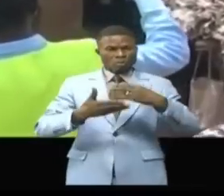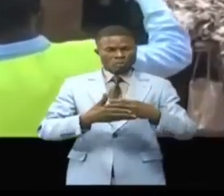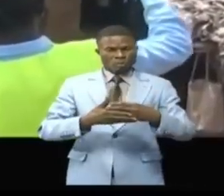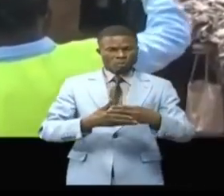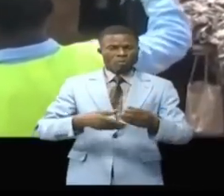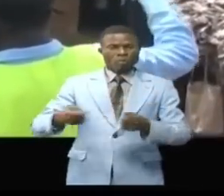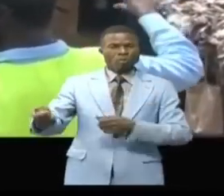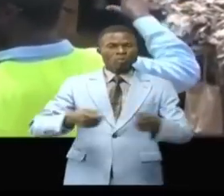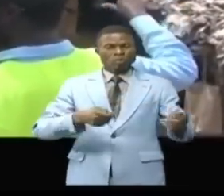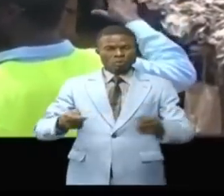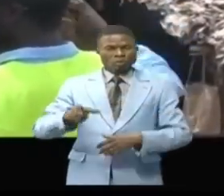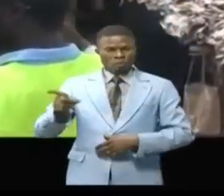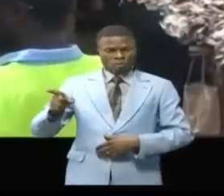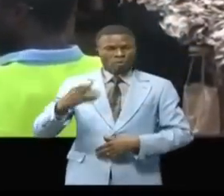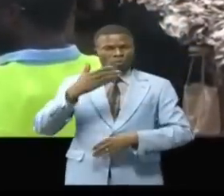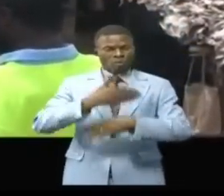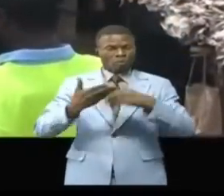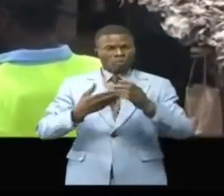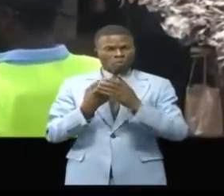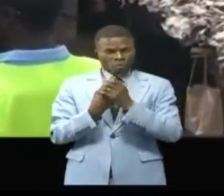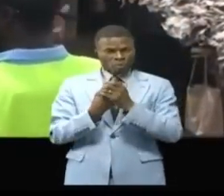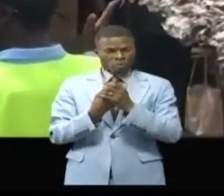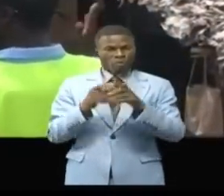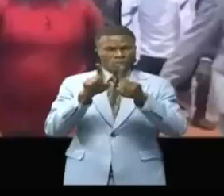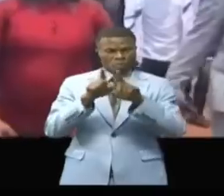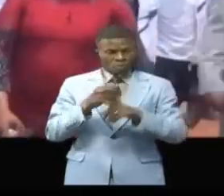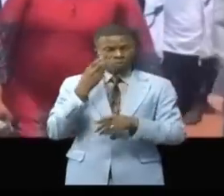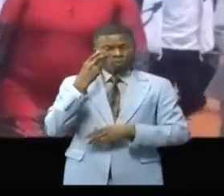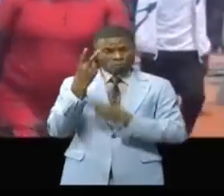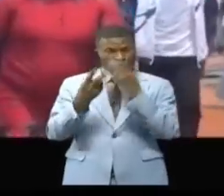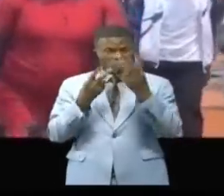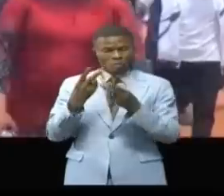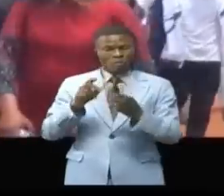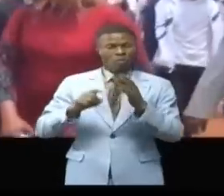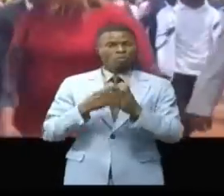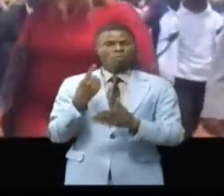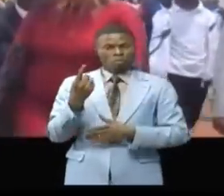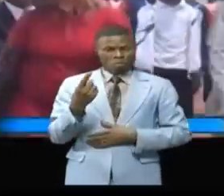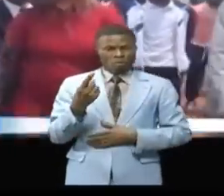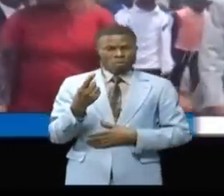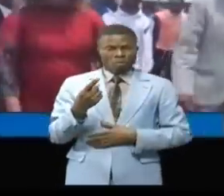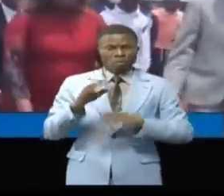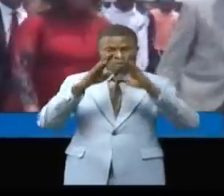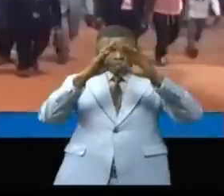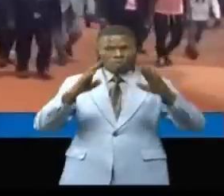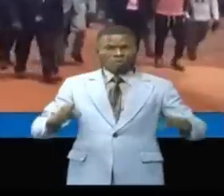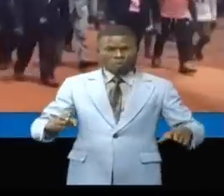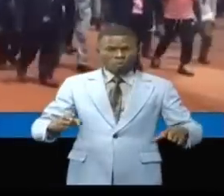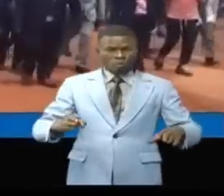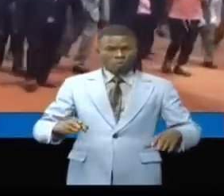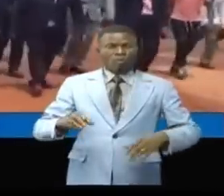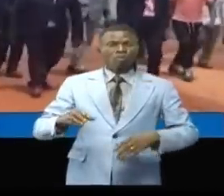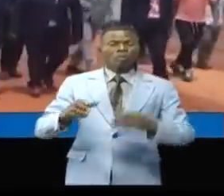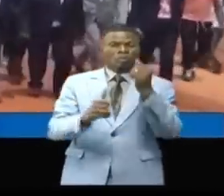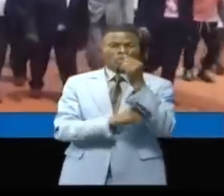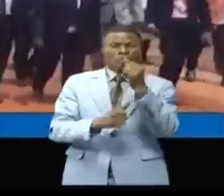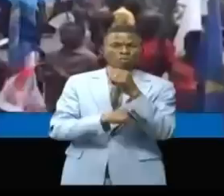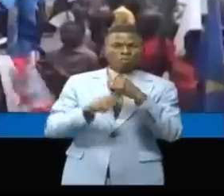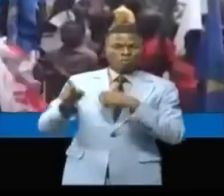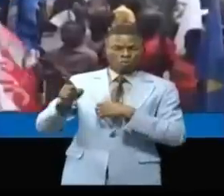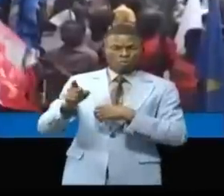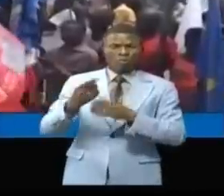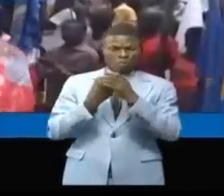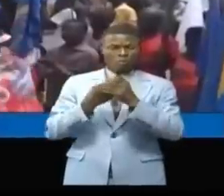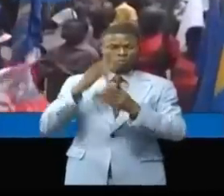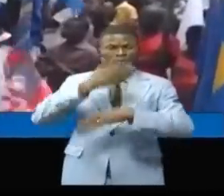marché d'Alungouli en construction a été aussi inspecté. Pour la première fois, les maisons du Kamopaya seront